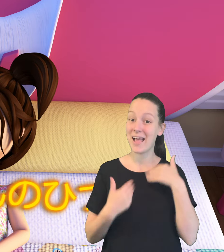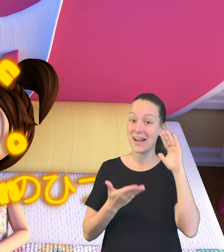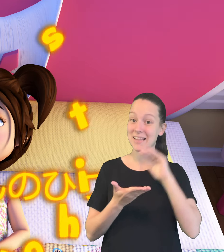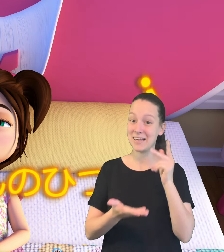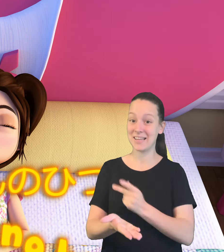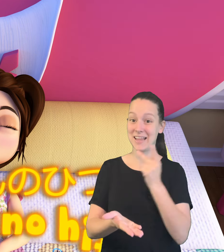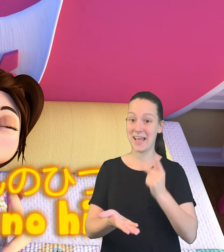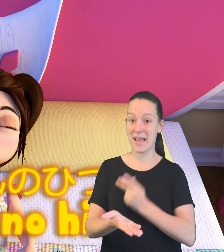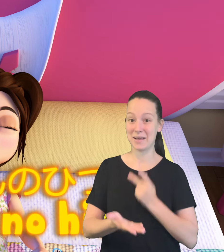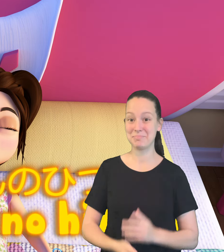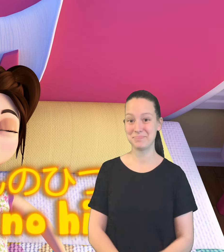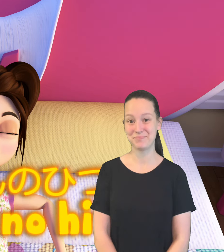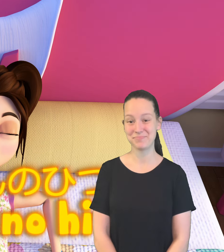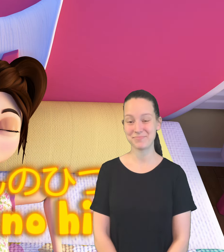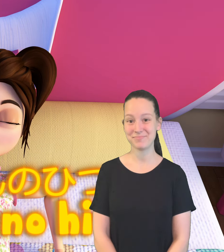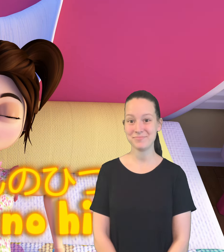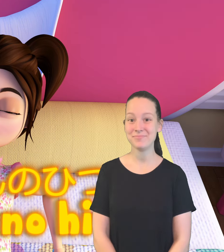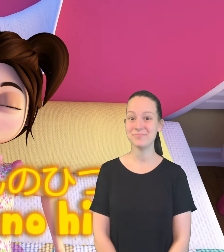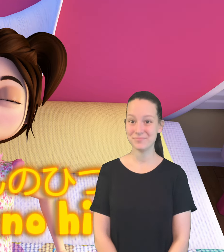メリさんの